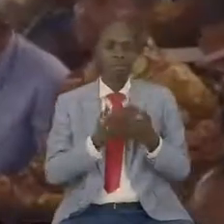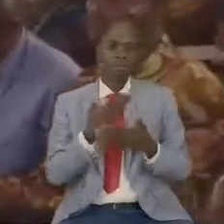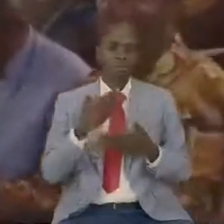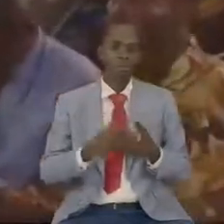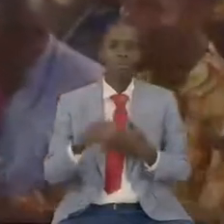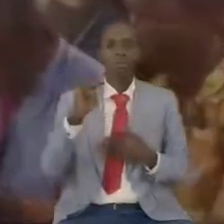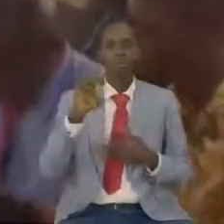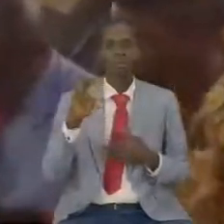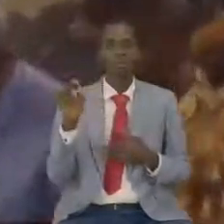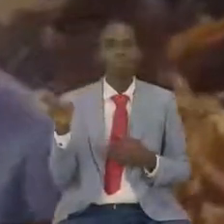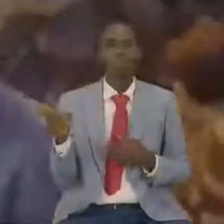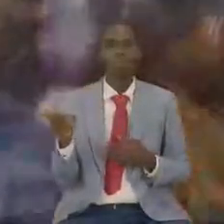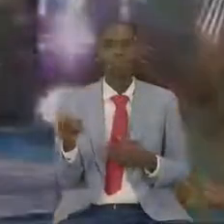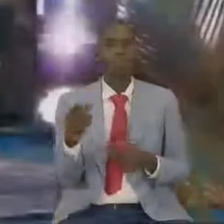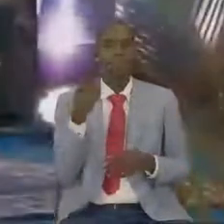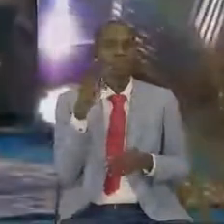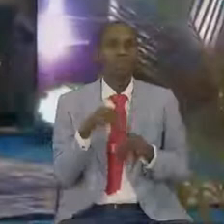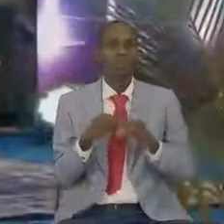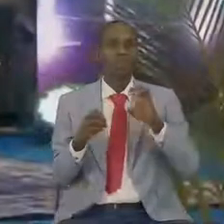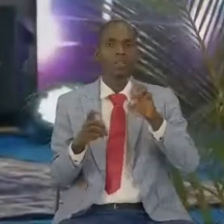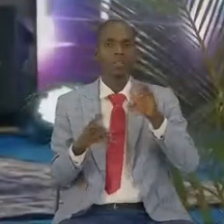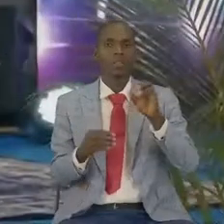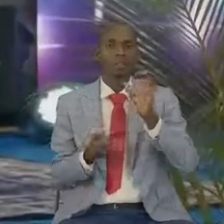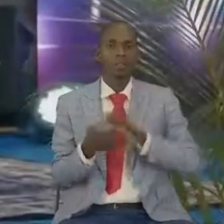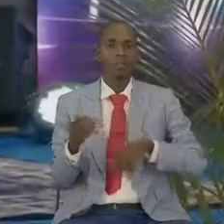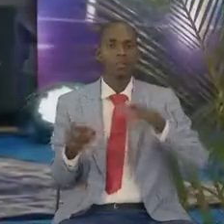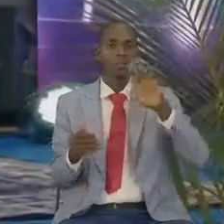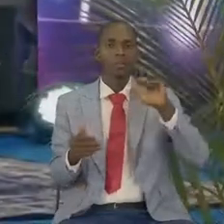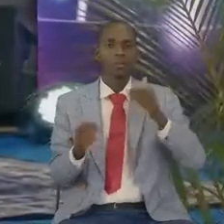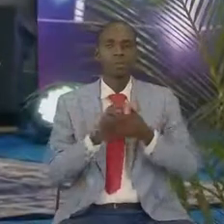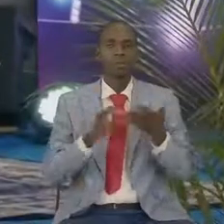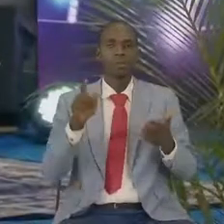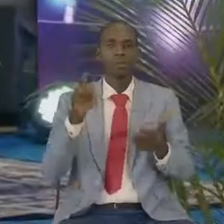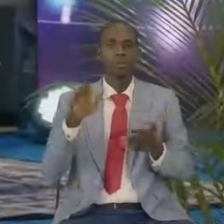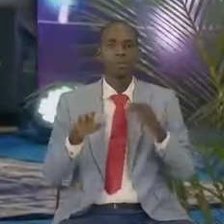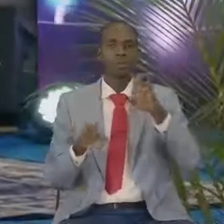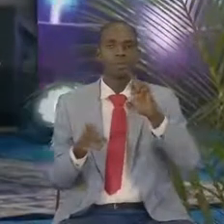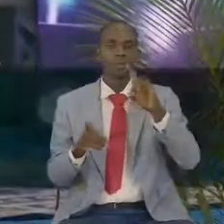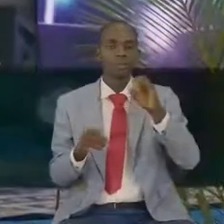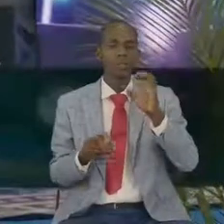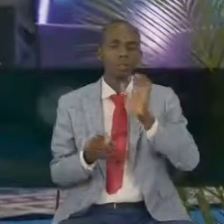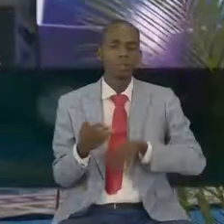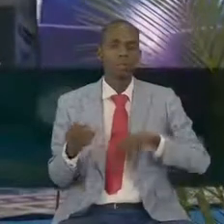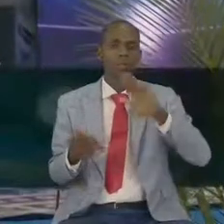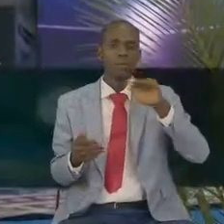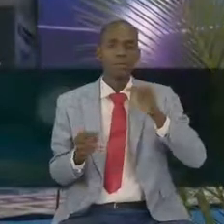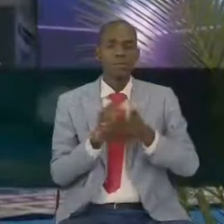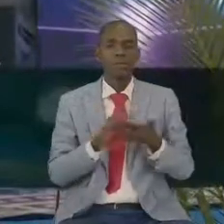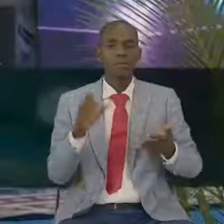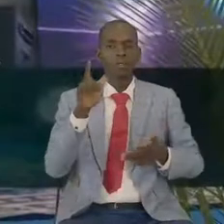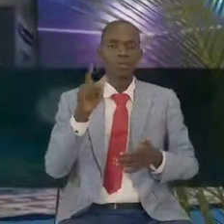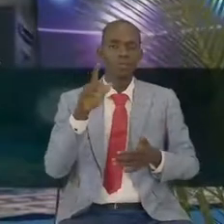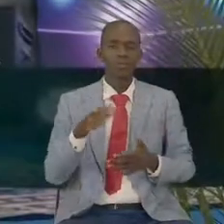Chapitre 15 d'Exode, verset 25. Exode 15, 25.